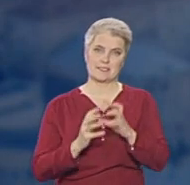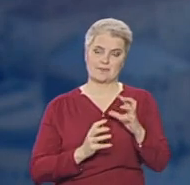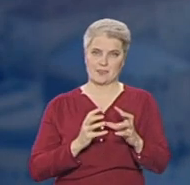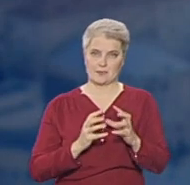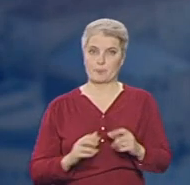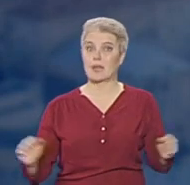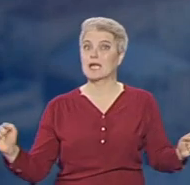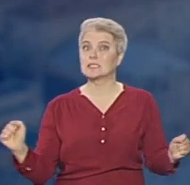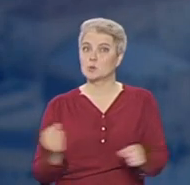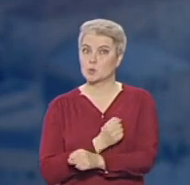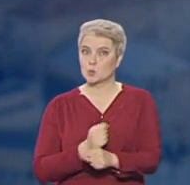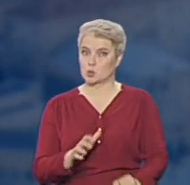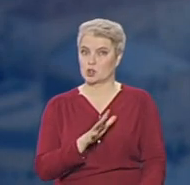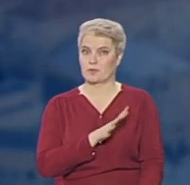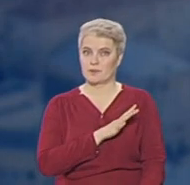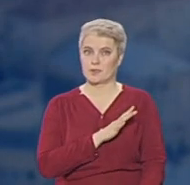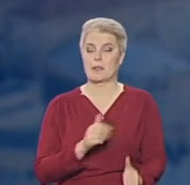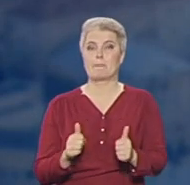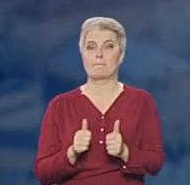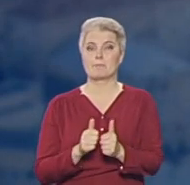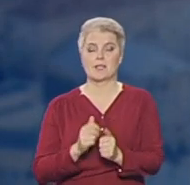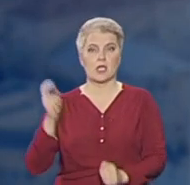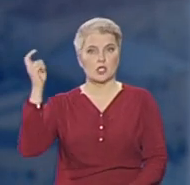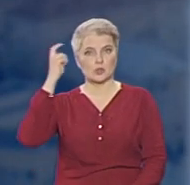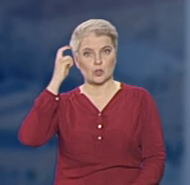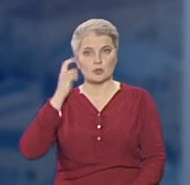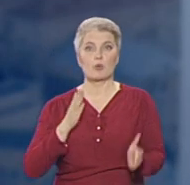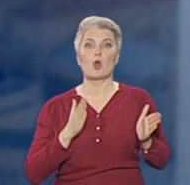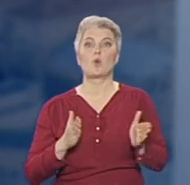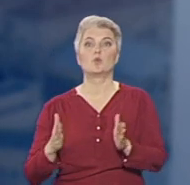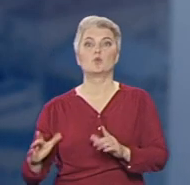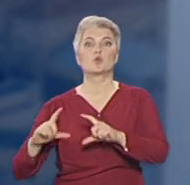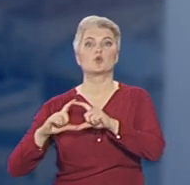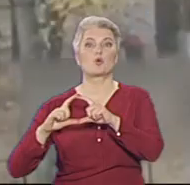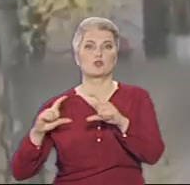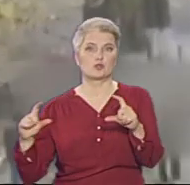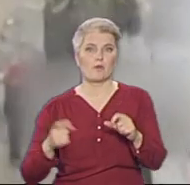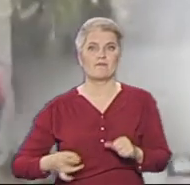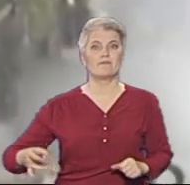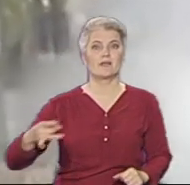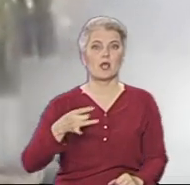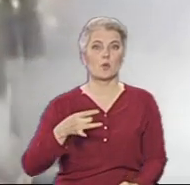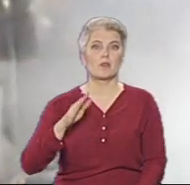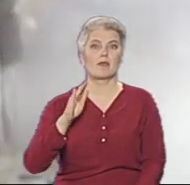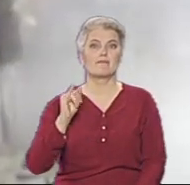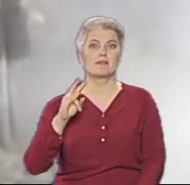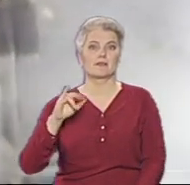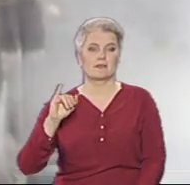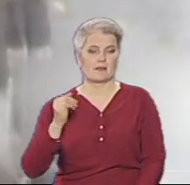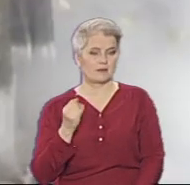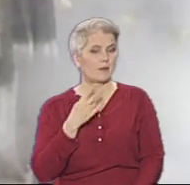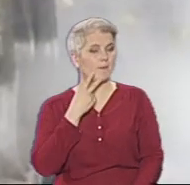Сутички виникли біля столичного гуртожитку в районі Відрадни. На кадрах, що виклав в соцмережі Фейсбук народний депутат Роман